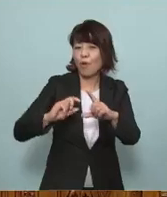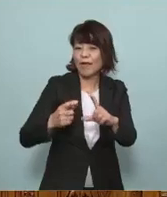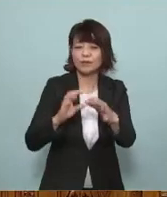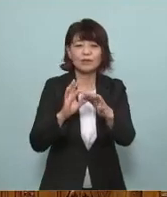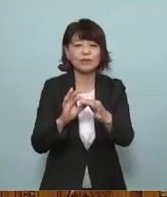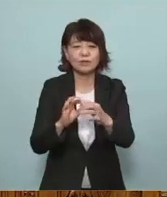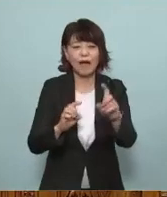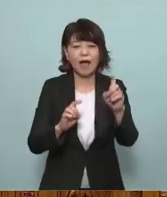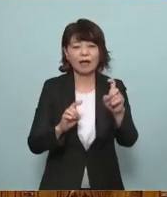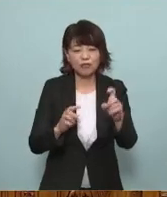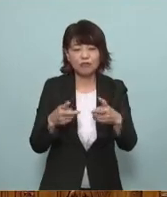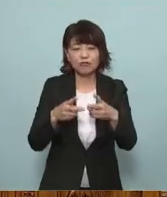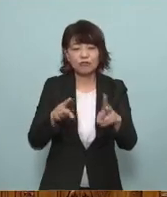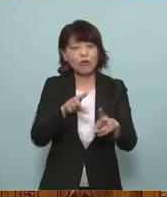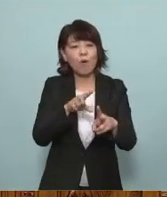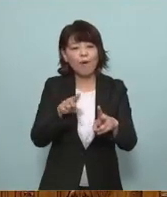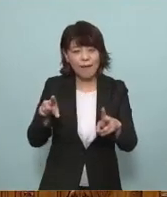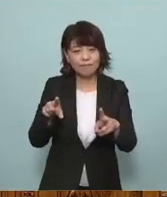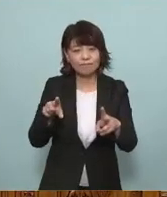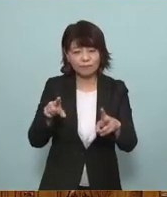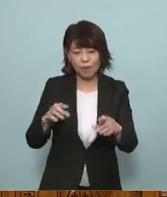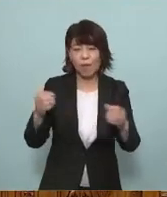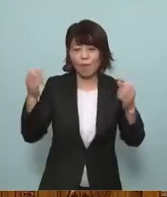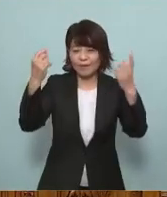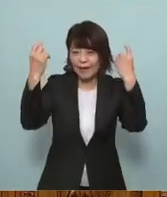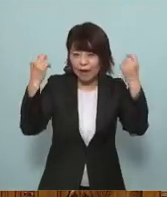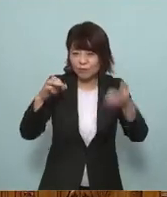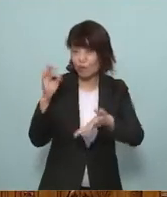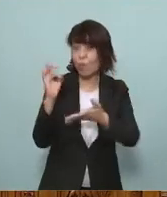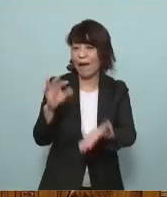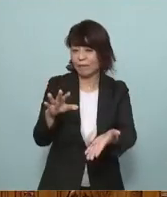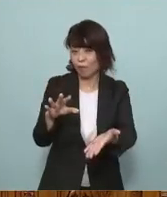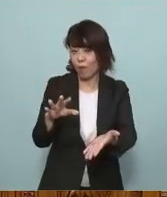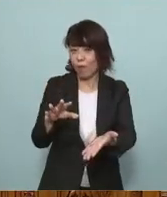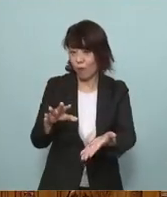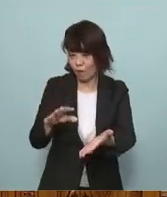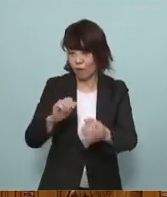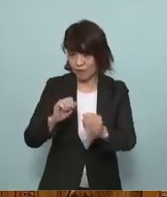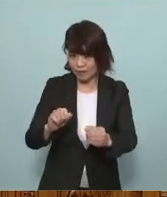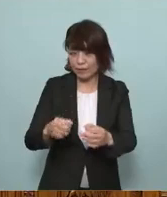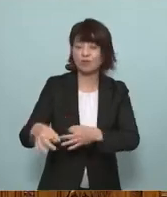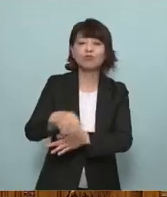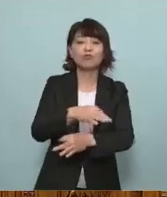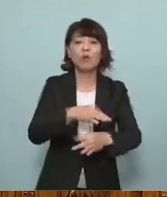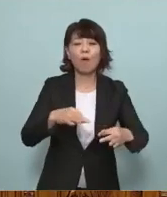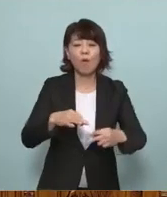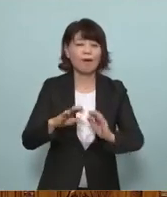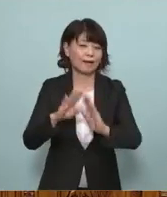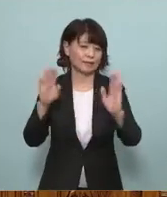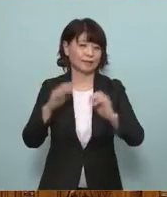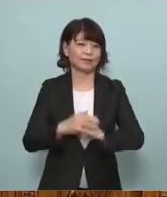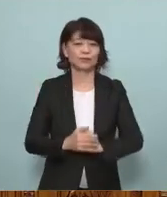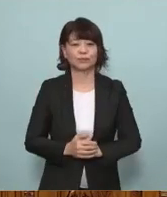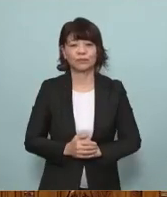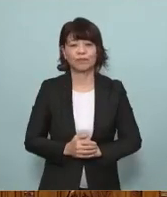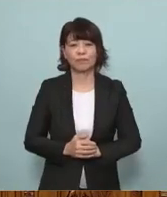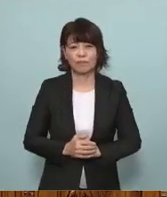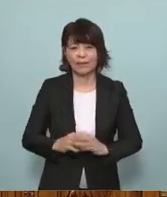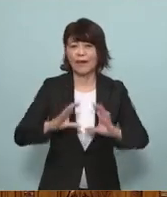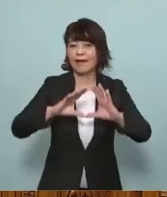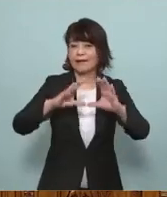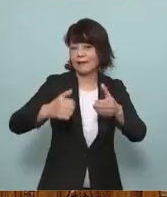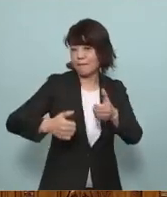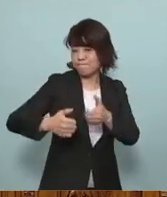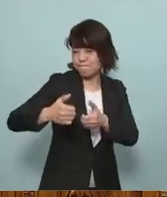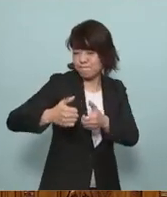10兆円規模の大学ファンドを本年度内に実現し、運用を開始します。また、世界と伍する